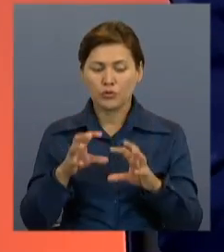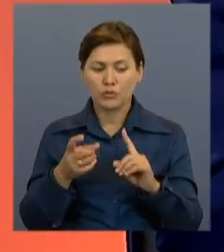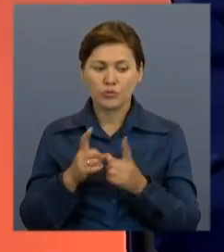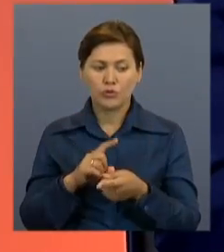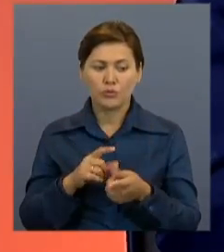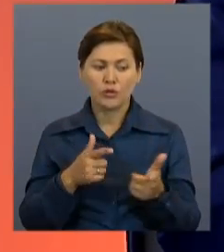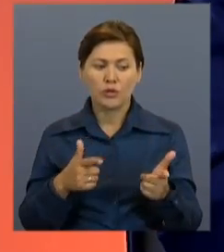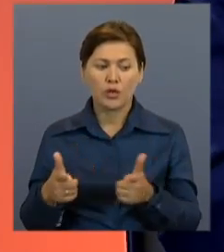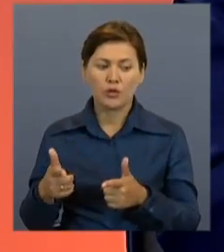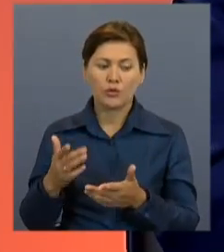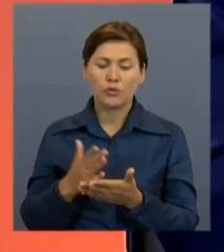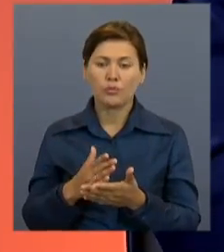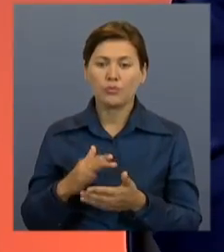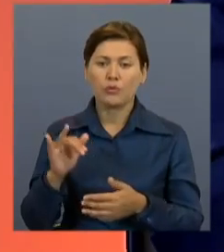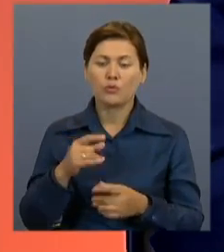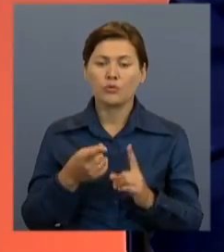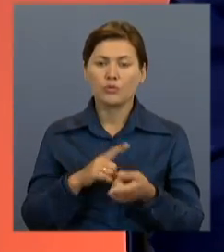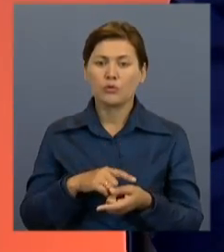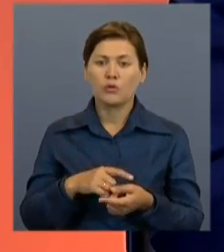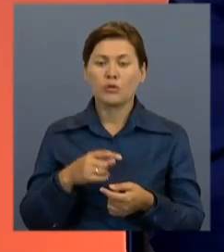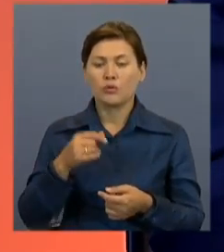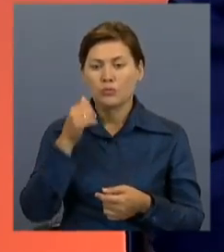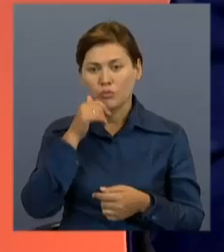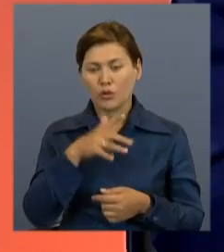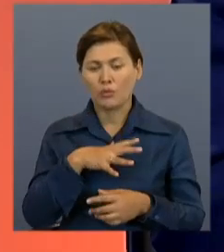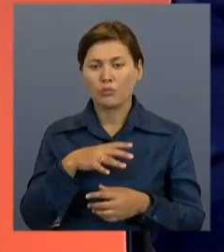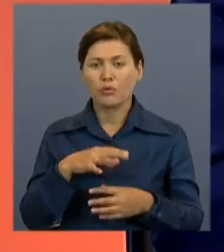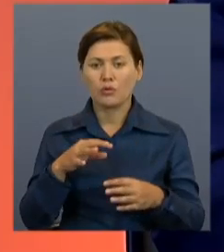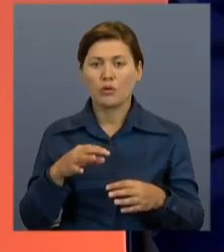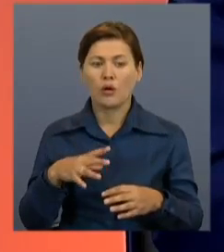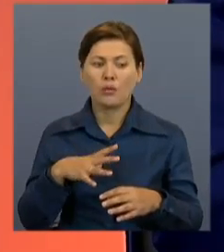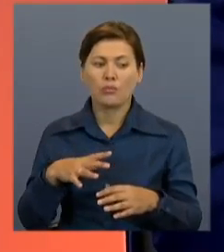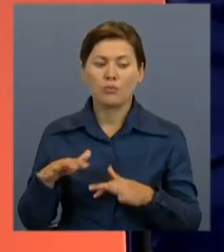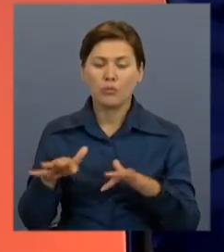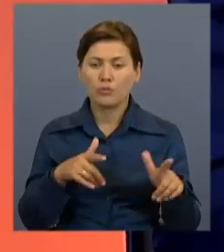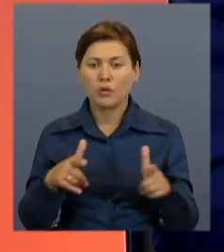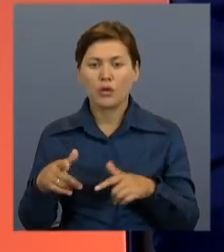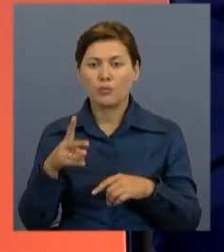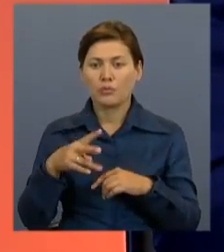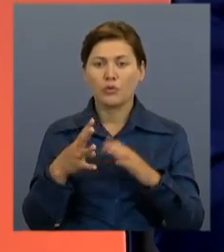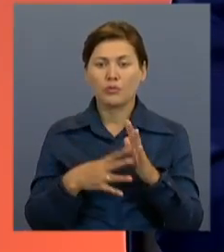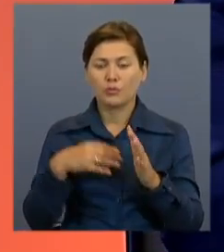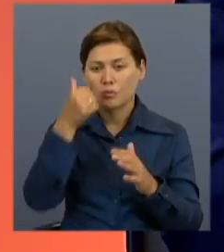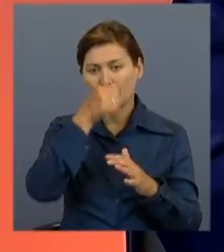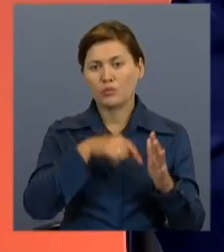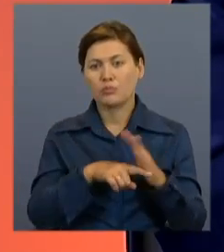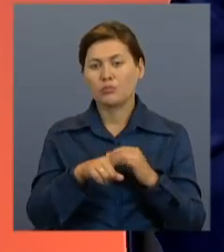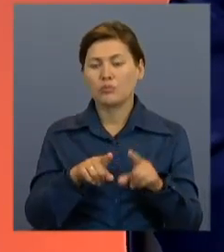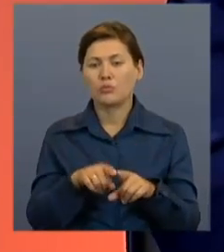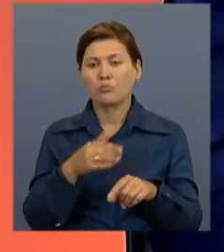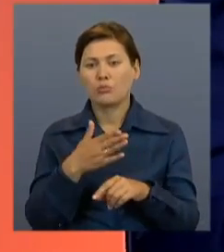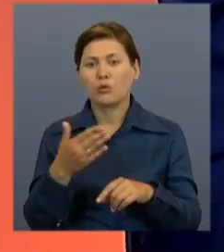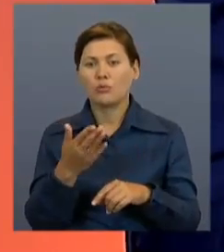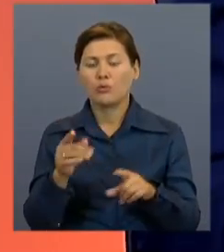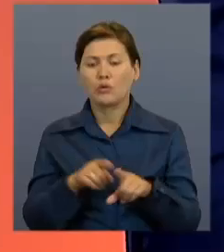өзгерістер дайындауда. Бұл өзгерістер ертең құпталған жағдайда 2019 жылдың басынан да біз